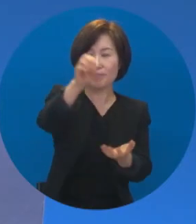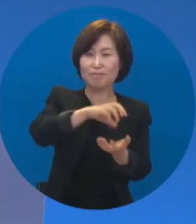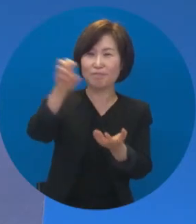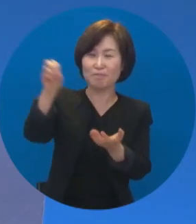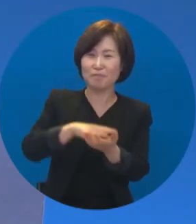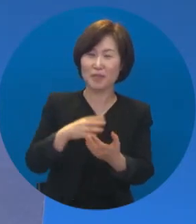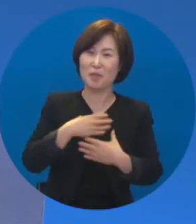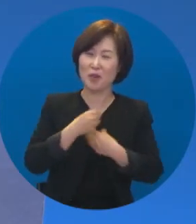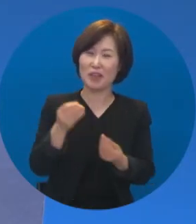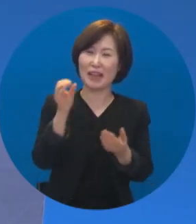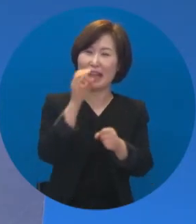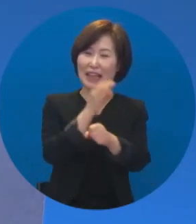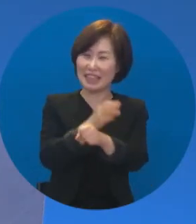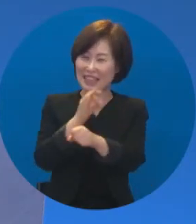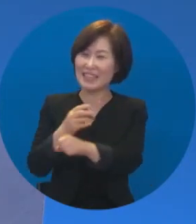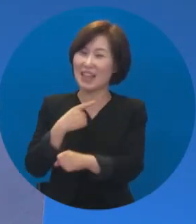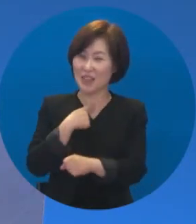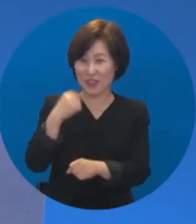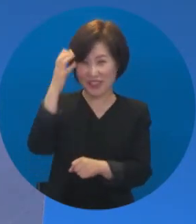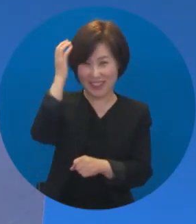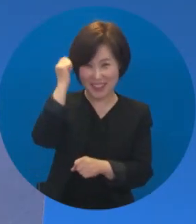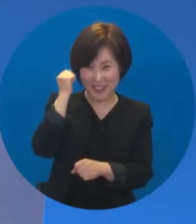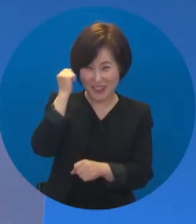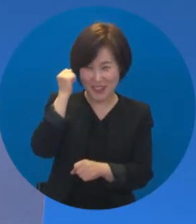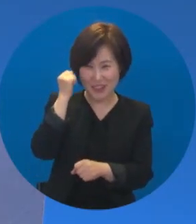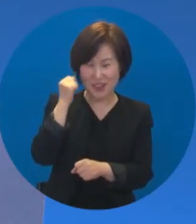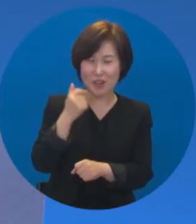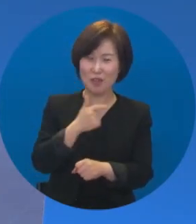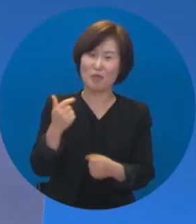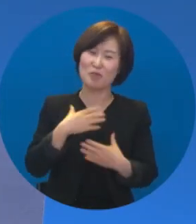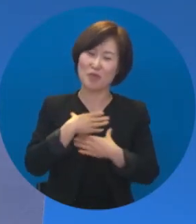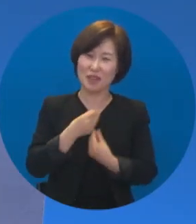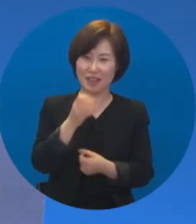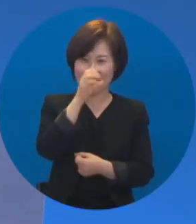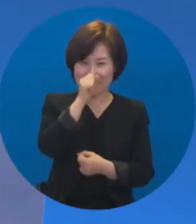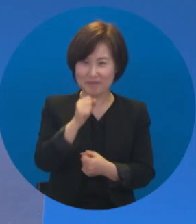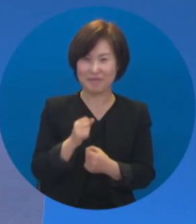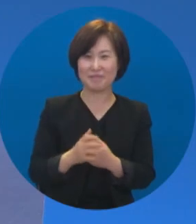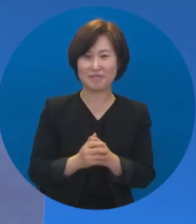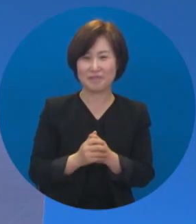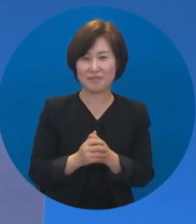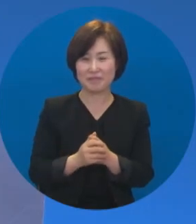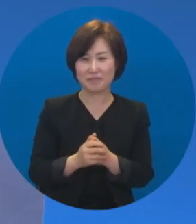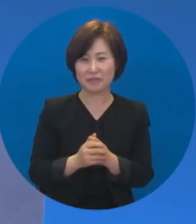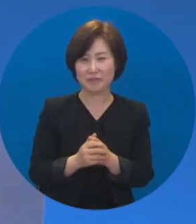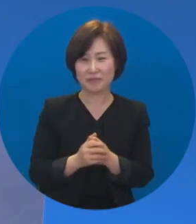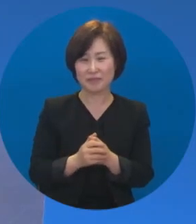삶, 처음 경험해본 삶이었어요. 그리고